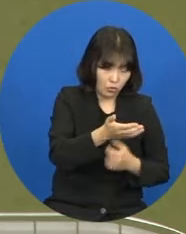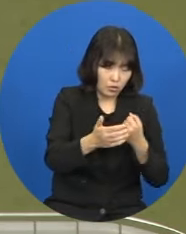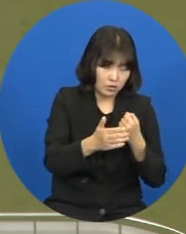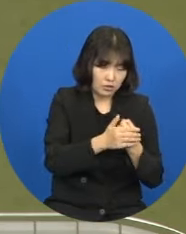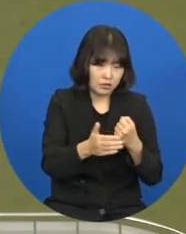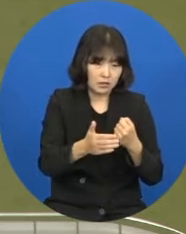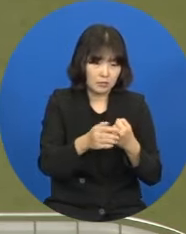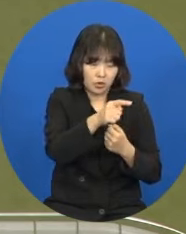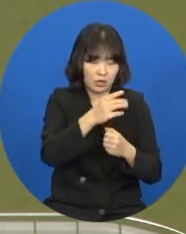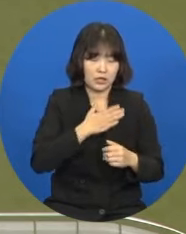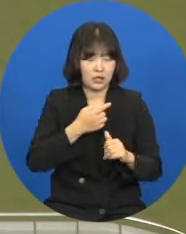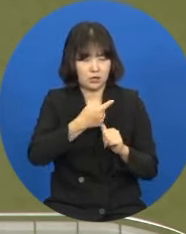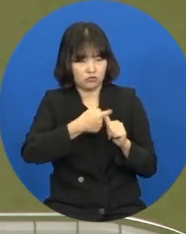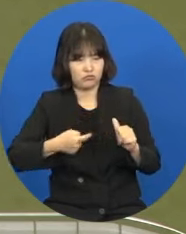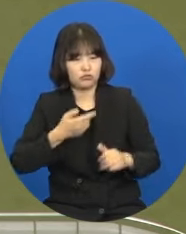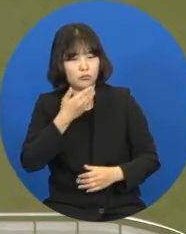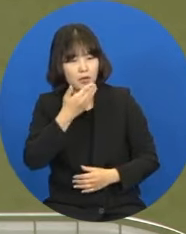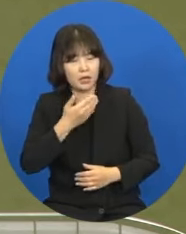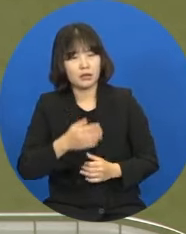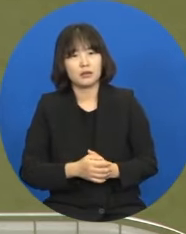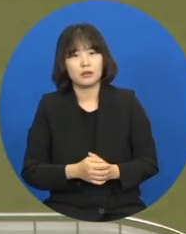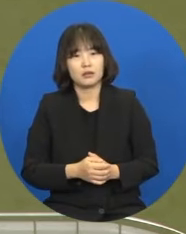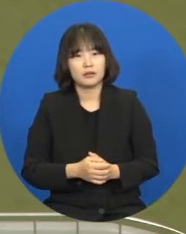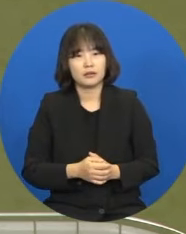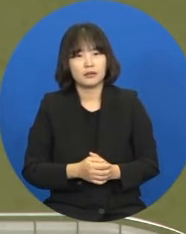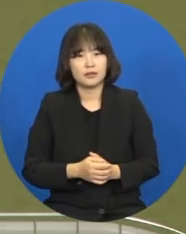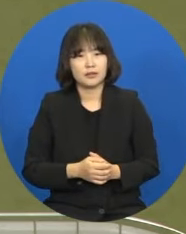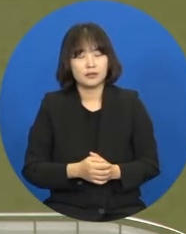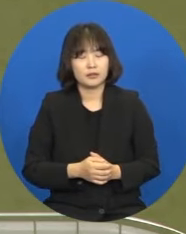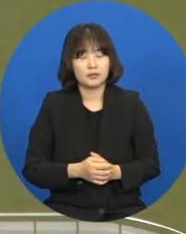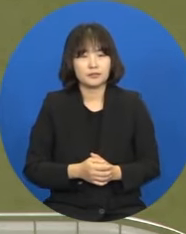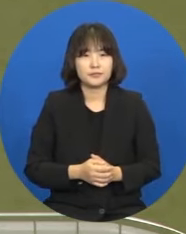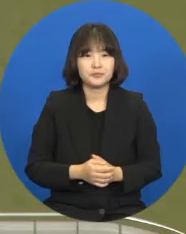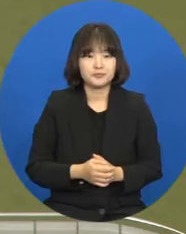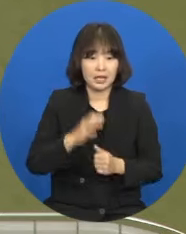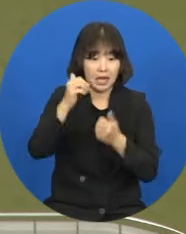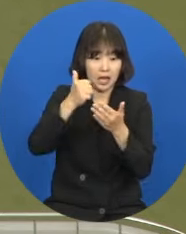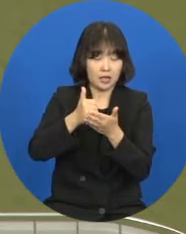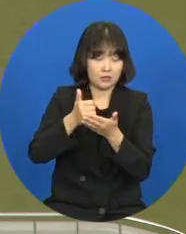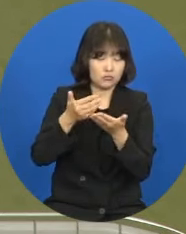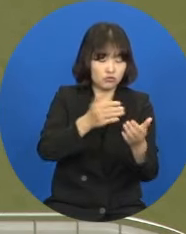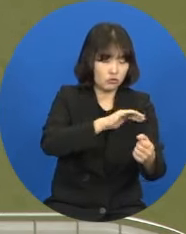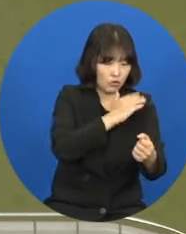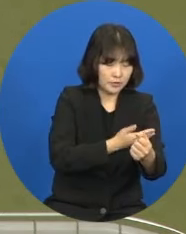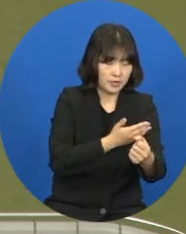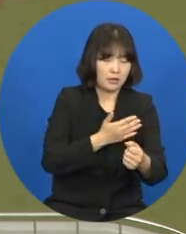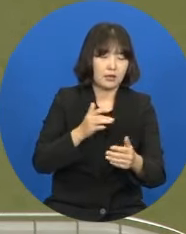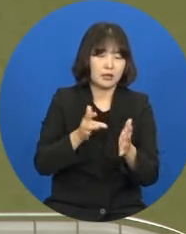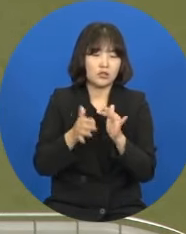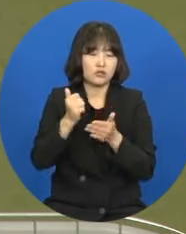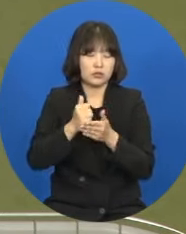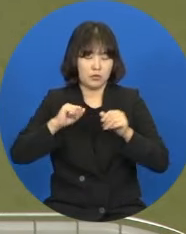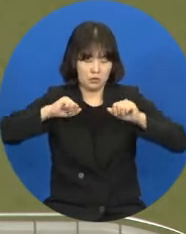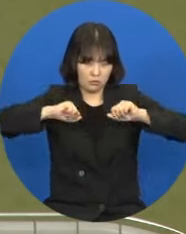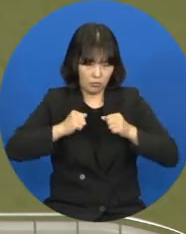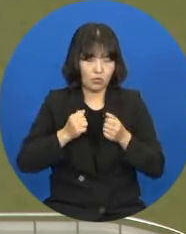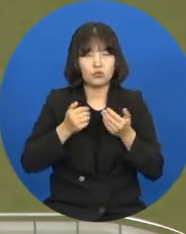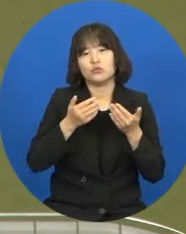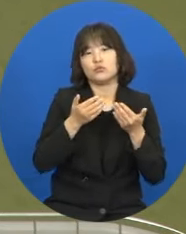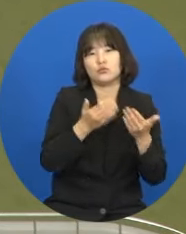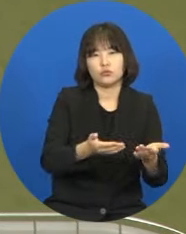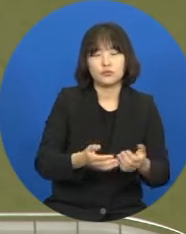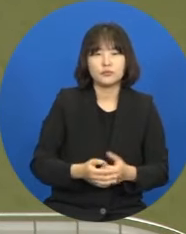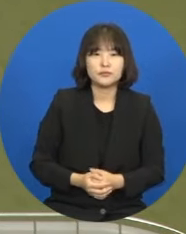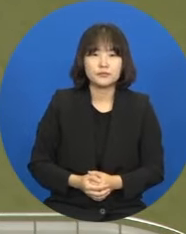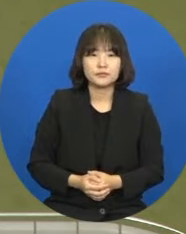죽이라고 그런 권세를 주셨으니 내가 그 권세에 복정 예수님이 빌라도의 권세 아래 죽임을